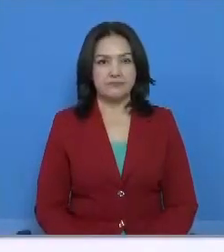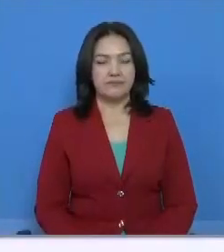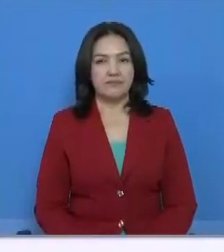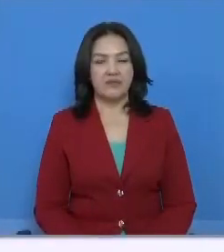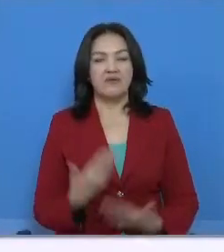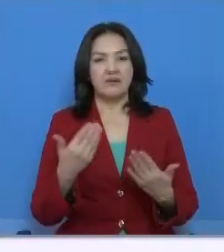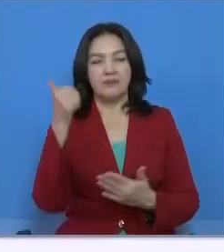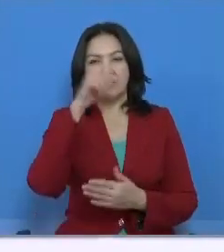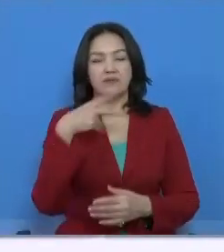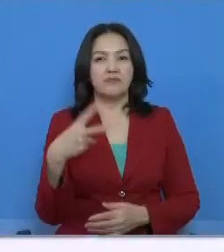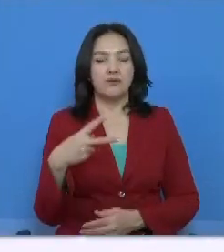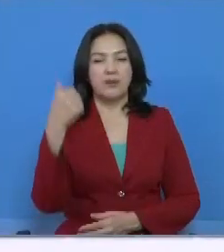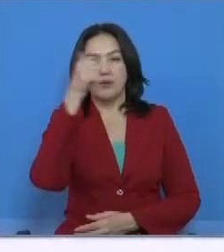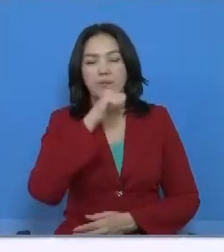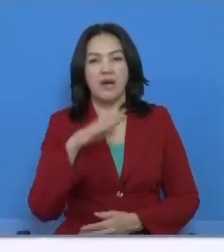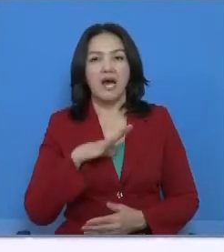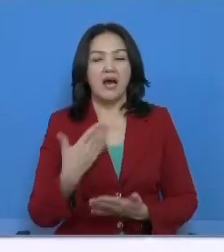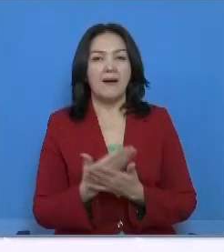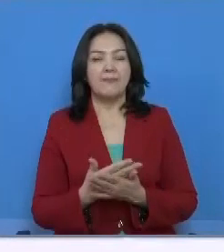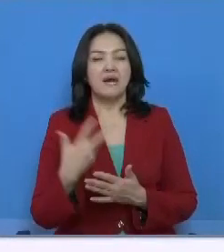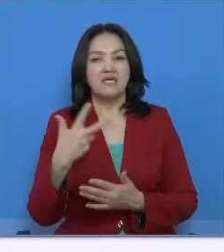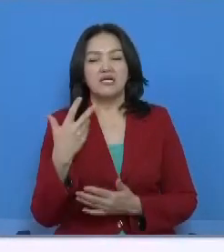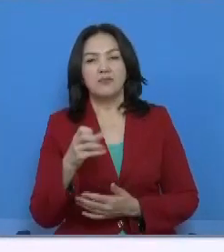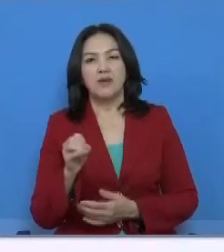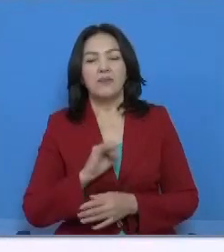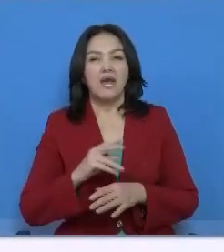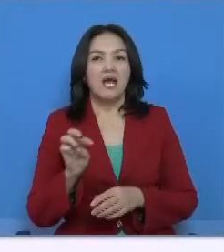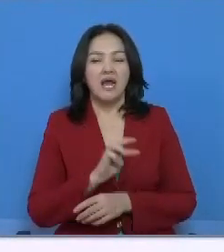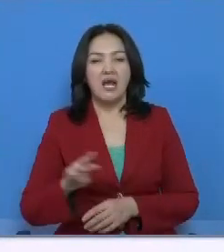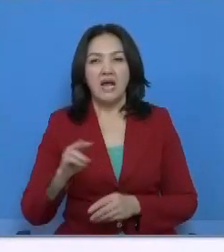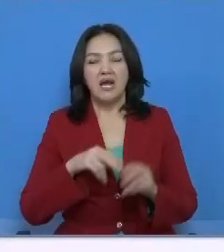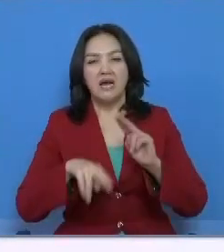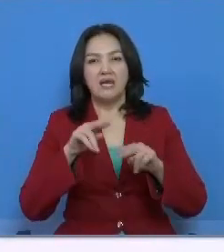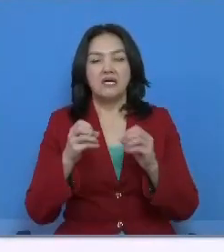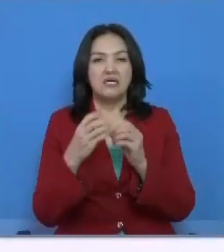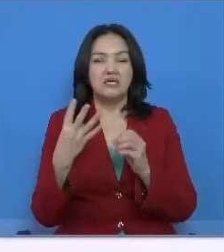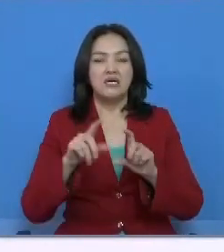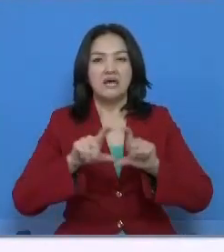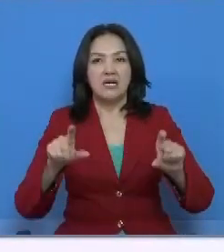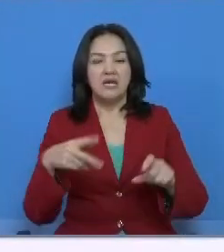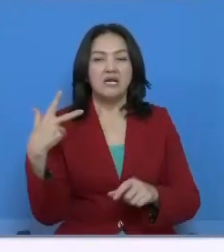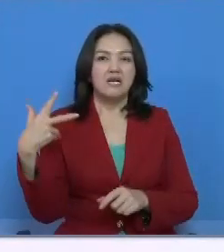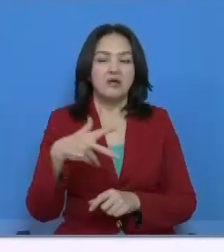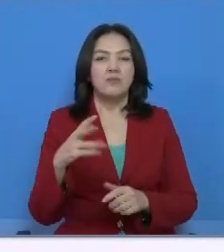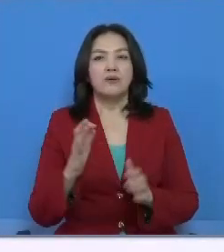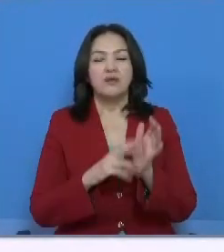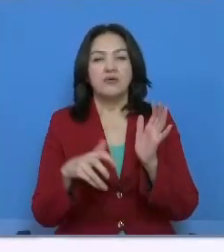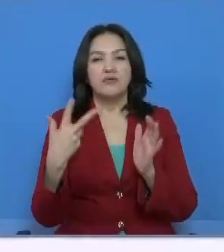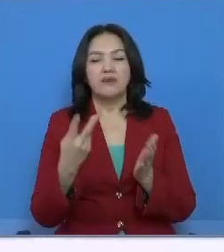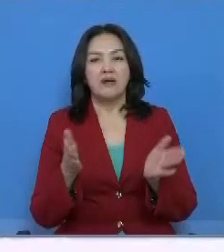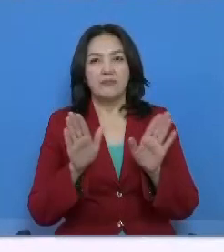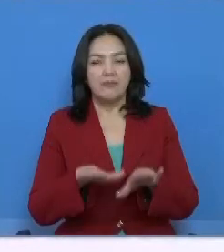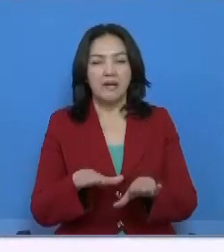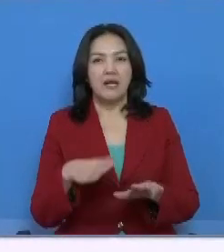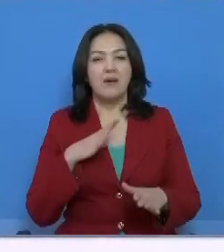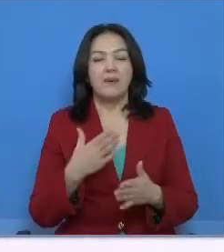В текущем 2022 году на 3,3 миллиарда ведется строительство 14 школ на 3920 мест.